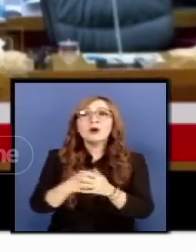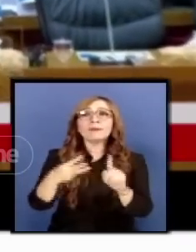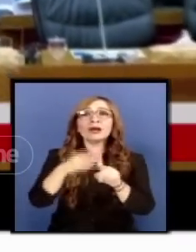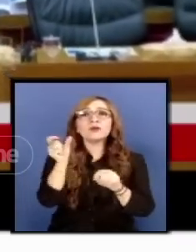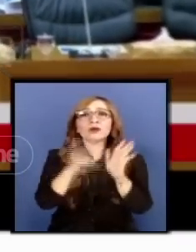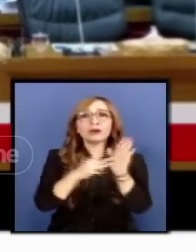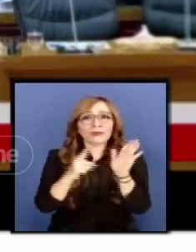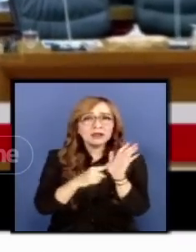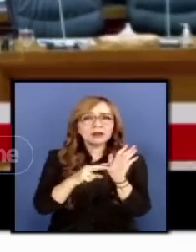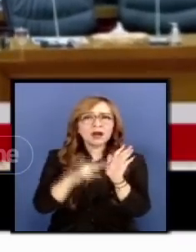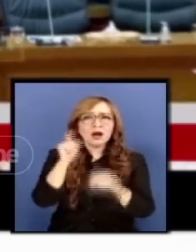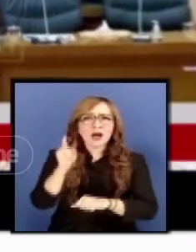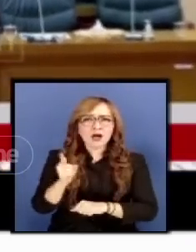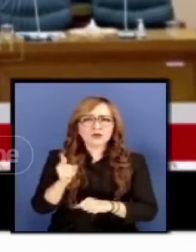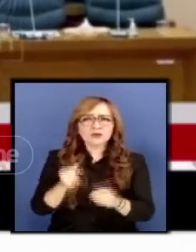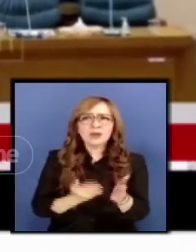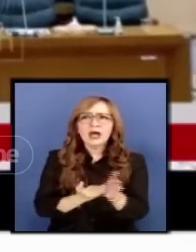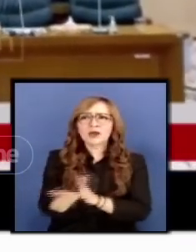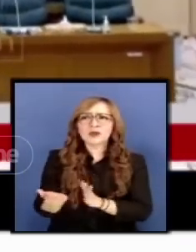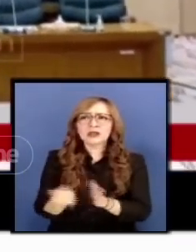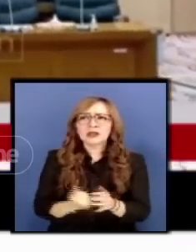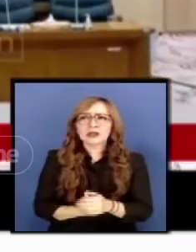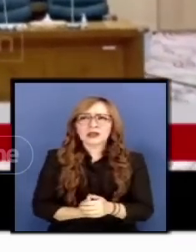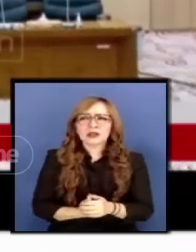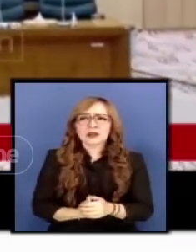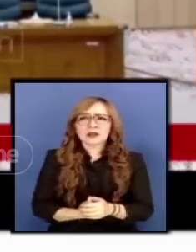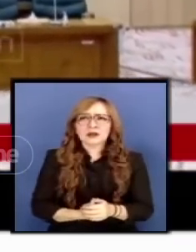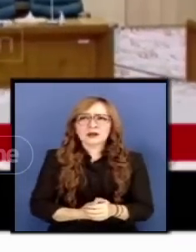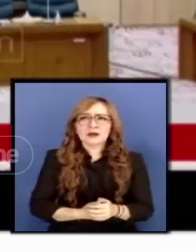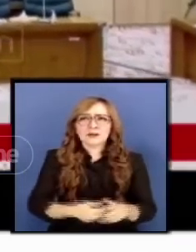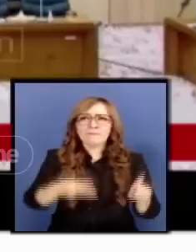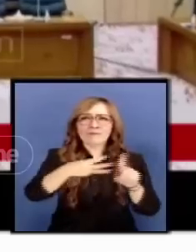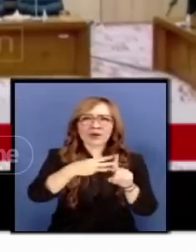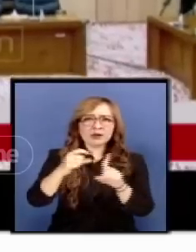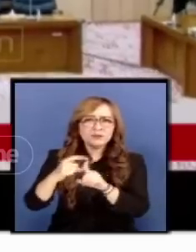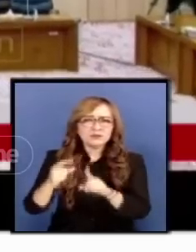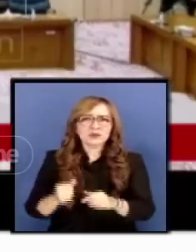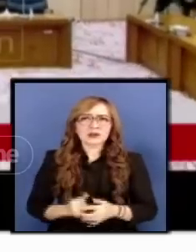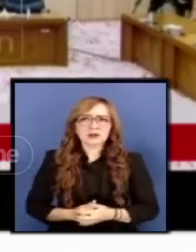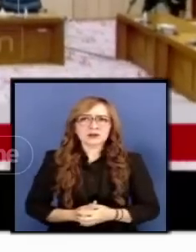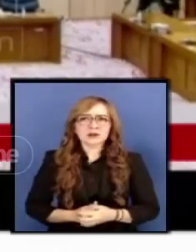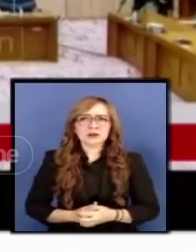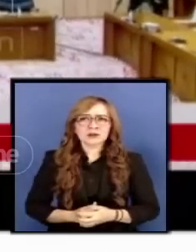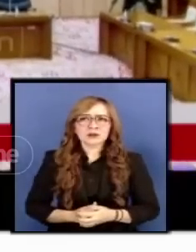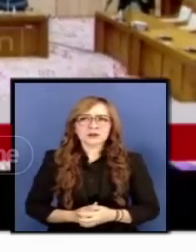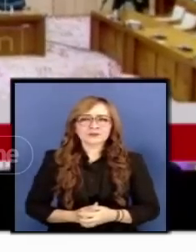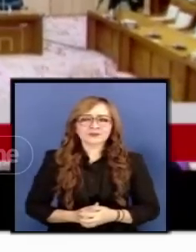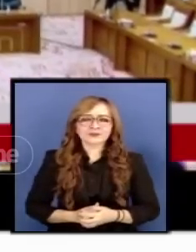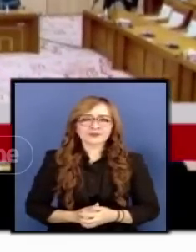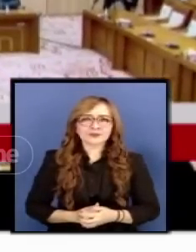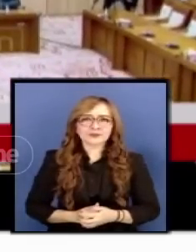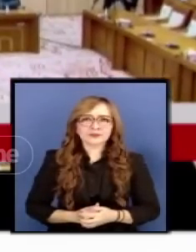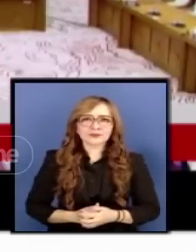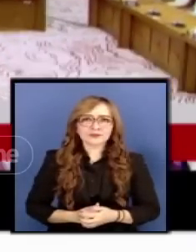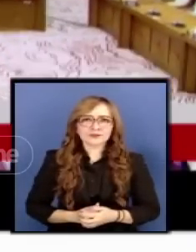melalui beliau. Padahal periode kemarin tidak seperti itu. Baik, Bang Ramson. Jangan terlalu diusung kecil. Gitu. Ya,